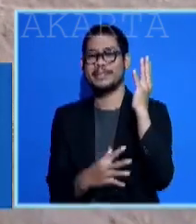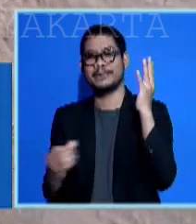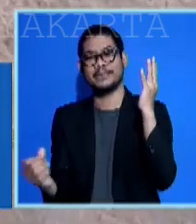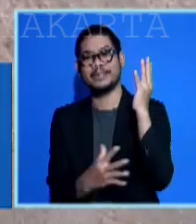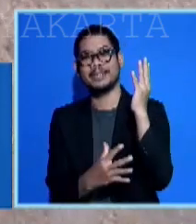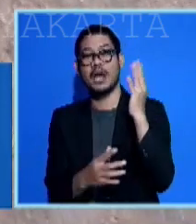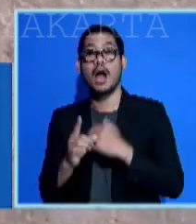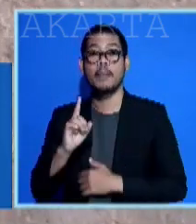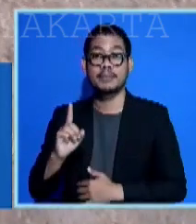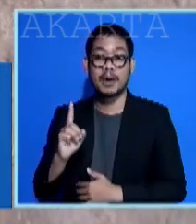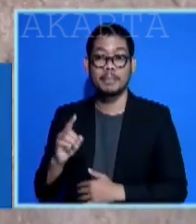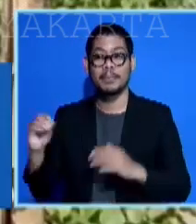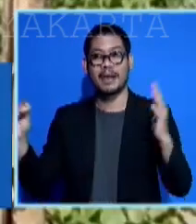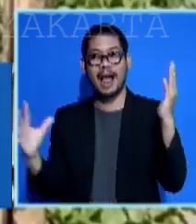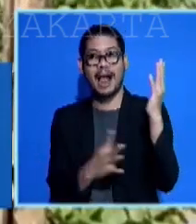inanganem